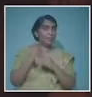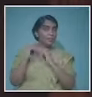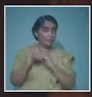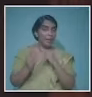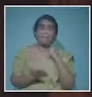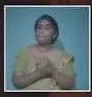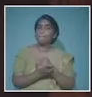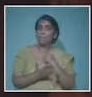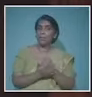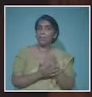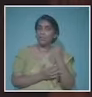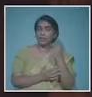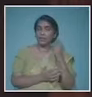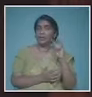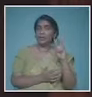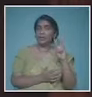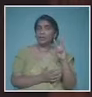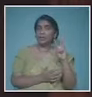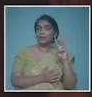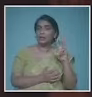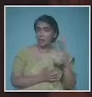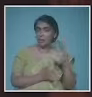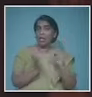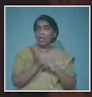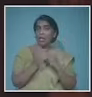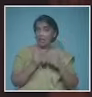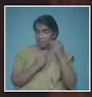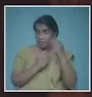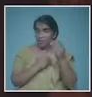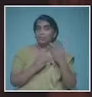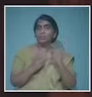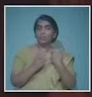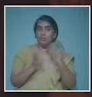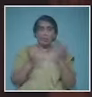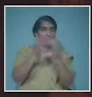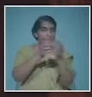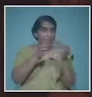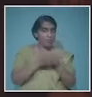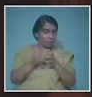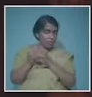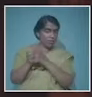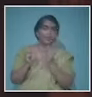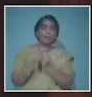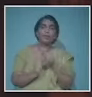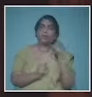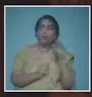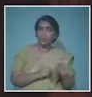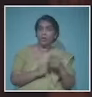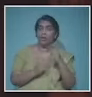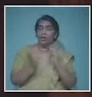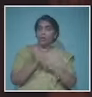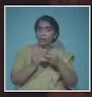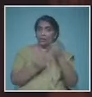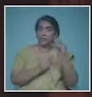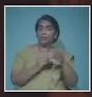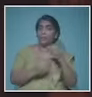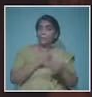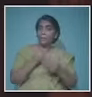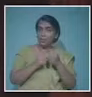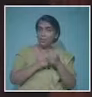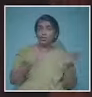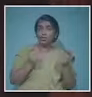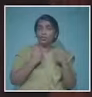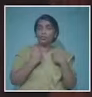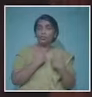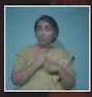බැංකු පද්ධති වල 1038 න් ණය ලබා දෙනවා. අපේ තියෙනවා කණ්ඩායම් සිස්ටම් එකක්. ඒ තුලින් ණය ලබා දෙන විවසායකත්වය හදනවා. වෙළඳපොළ